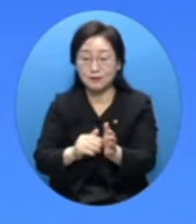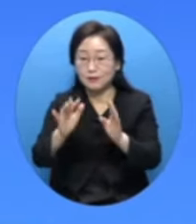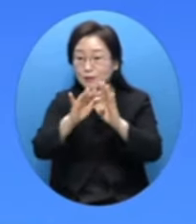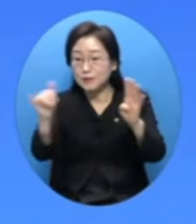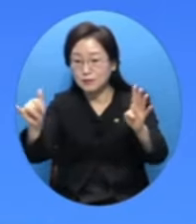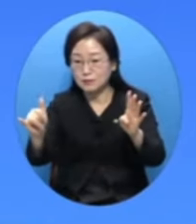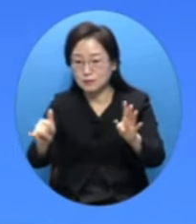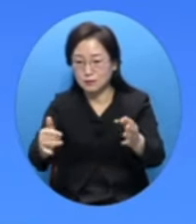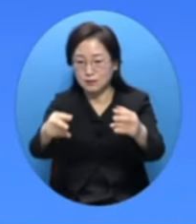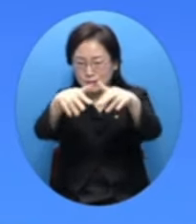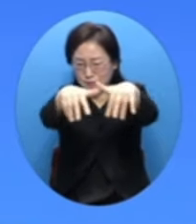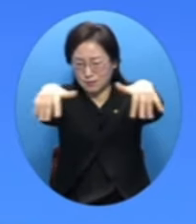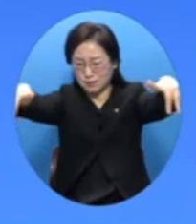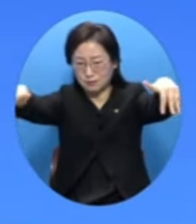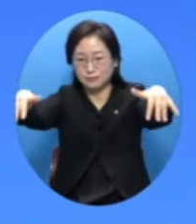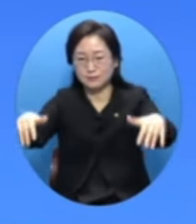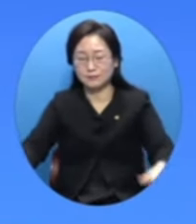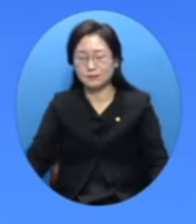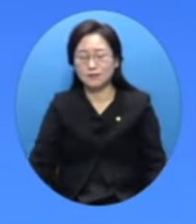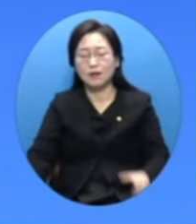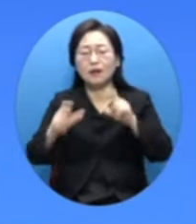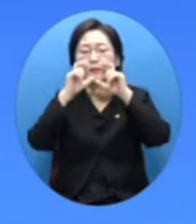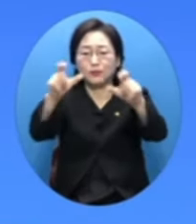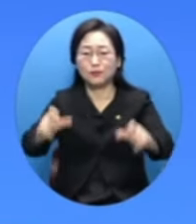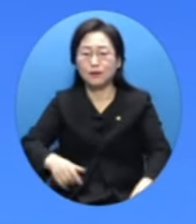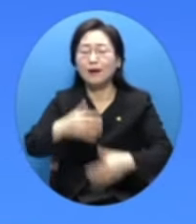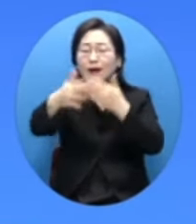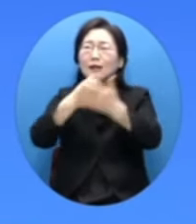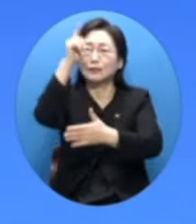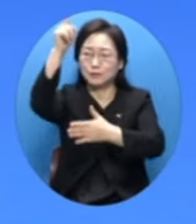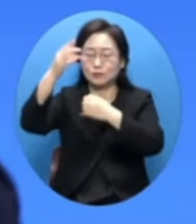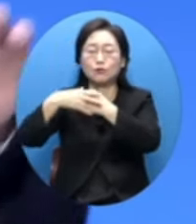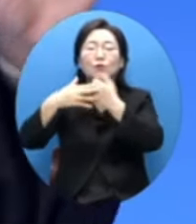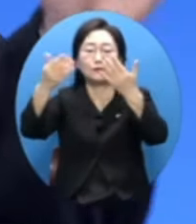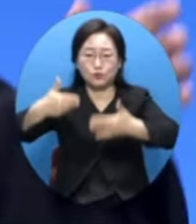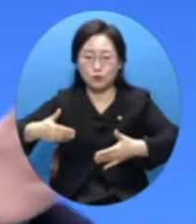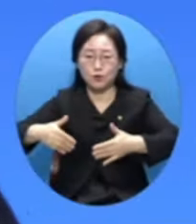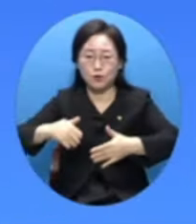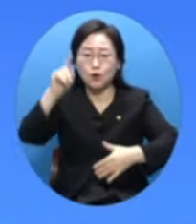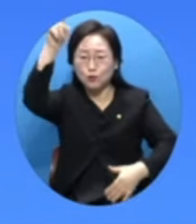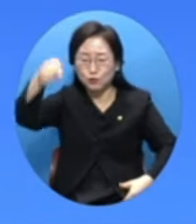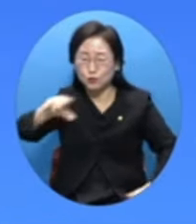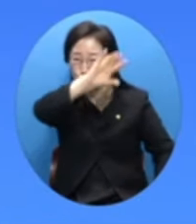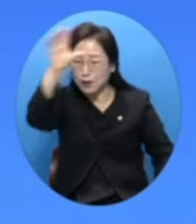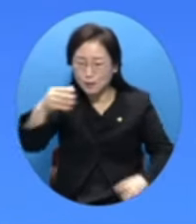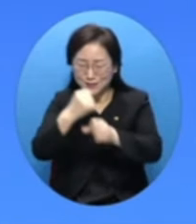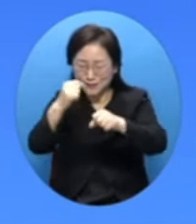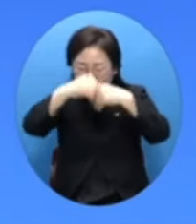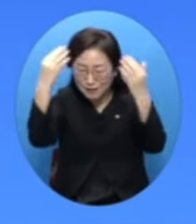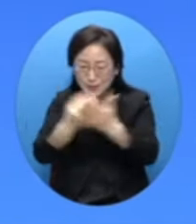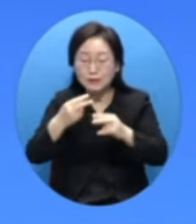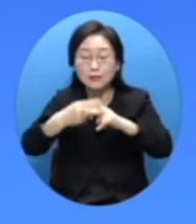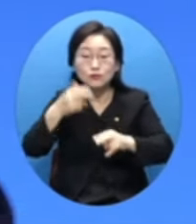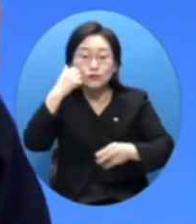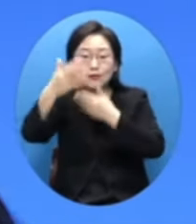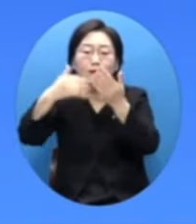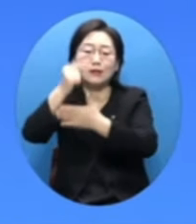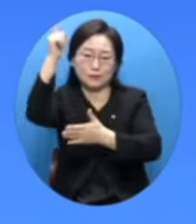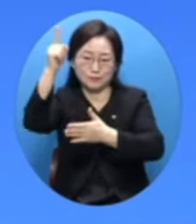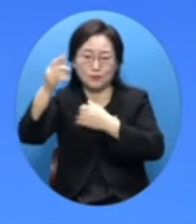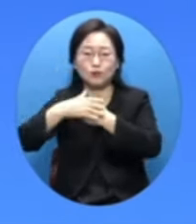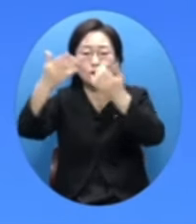백성들을 세워놓고 외쳤습니다. 하나님이 도우실 것이다. 온 우주 만물을 지으시고 다스리는 하나님께서 우리를 도우실 것이, 우리